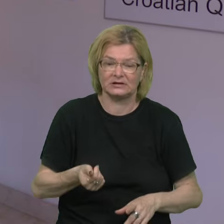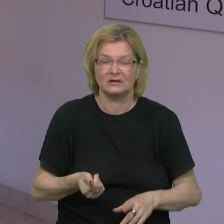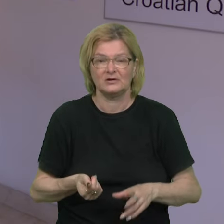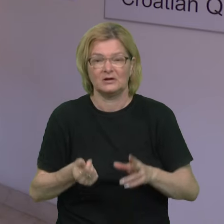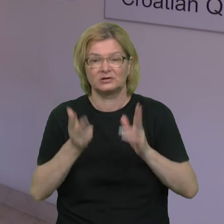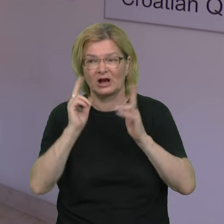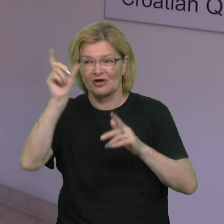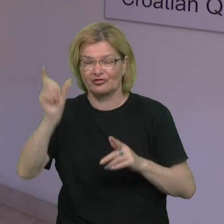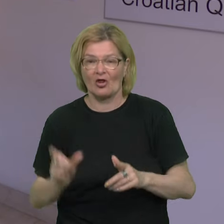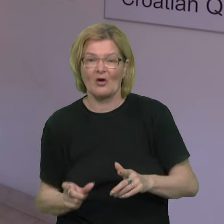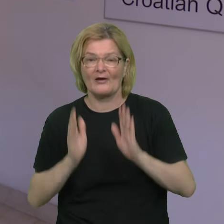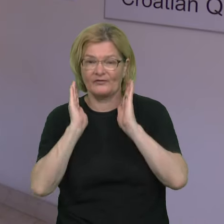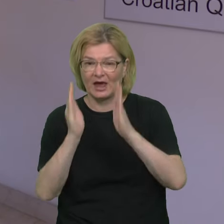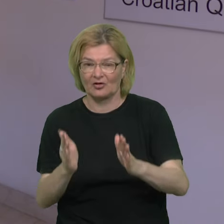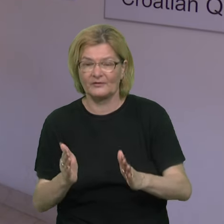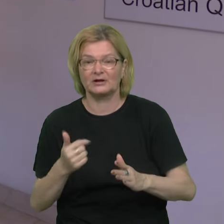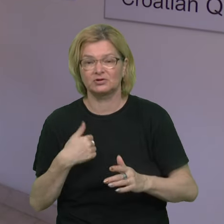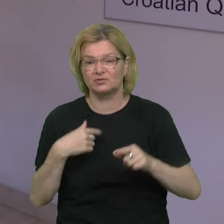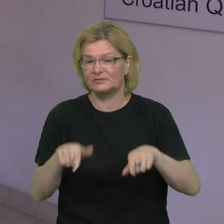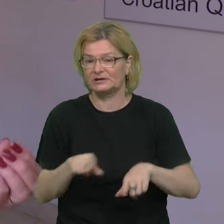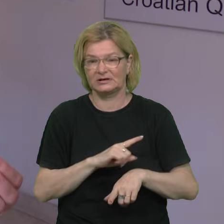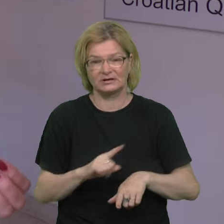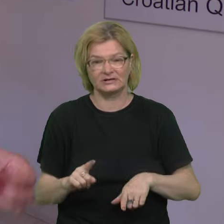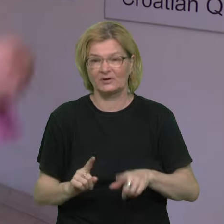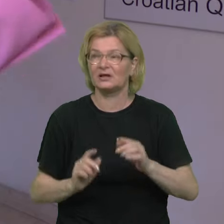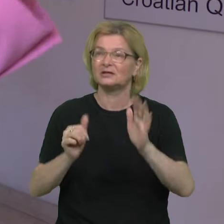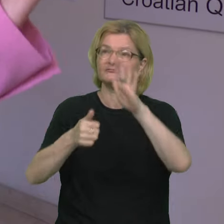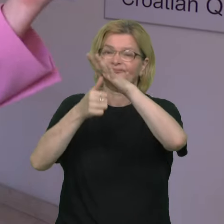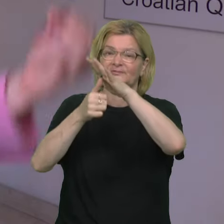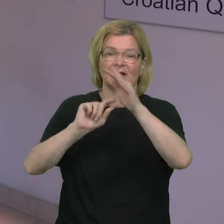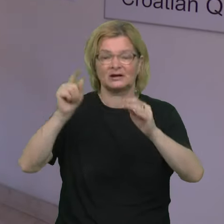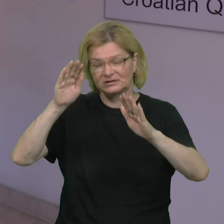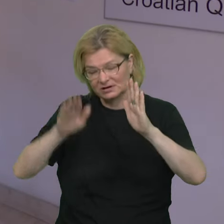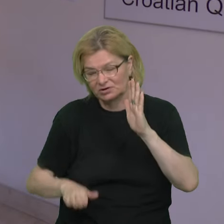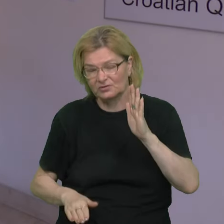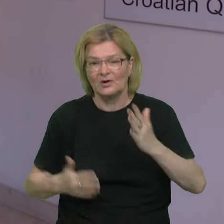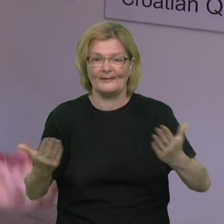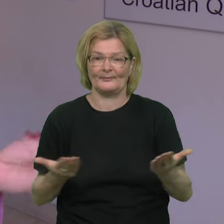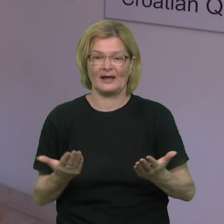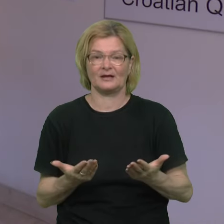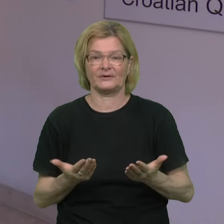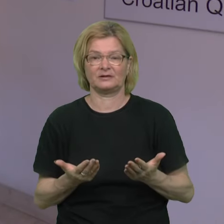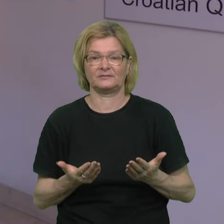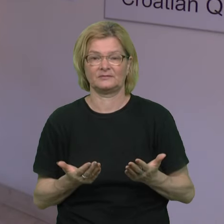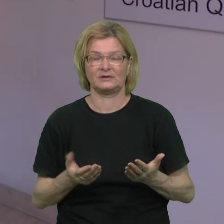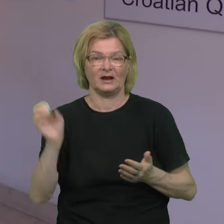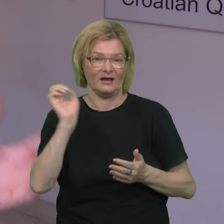platiti odnosno tražbinu vjerovnika i tu mi nismo ni pri vrhu ni pri dnu